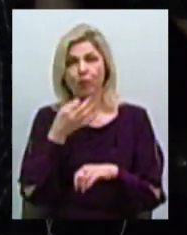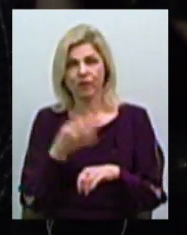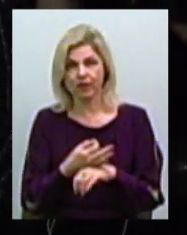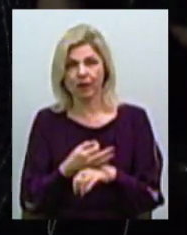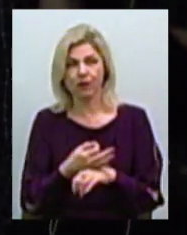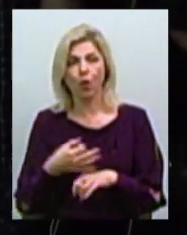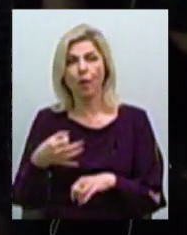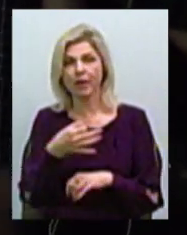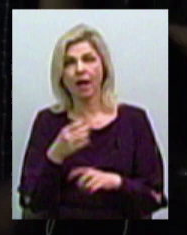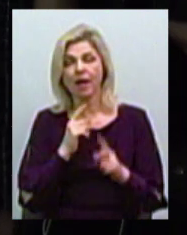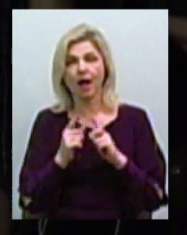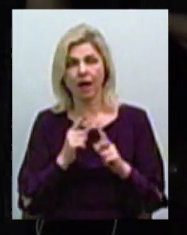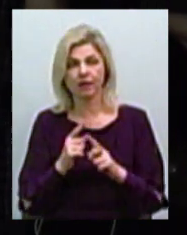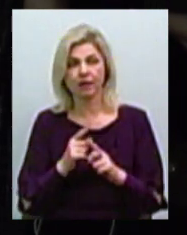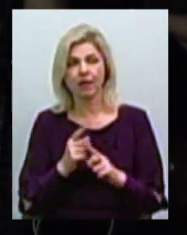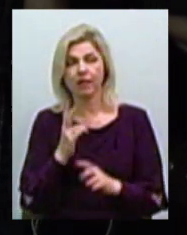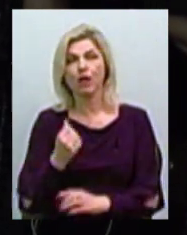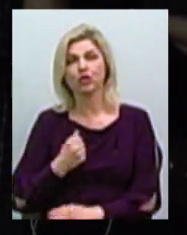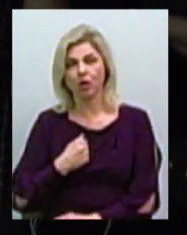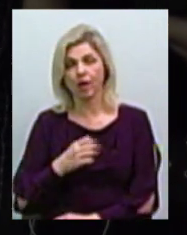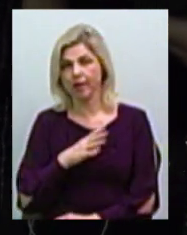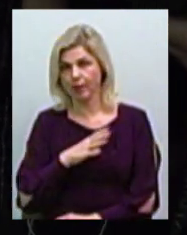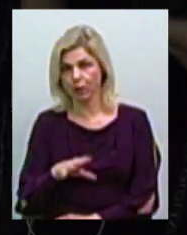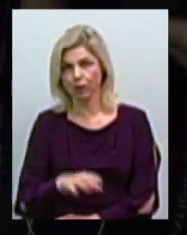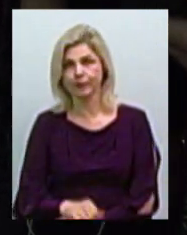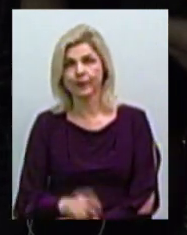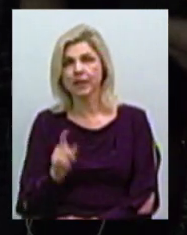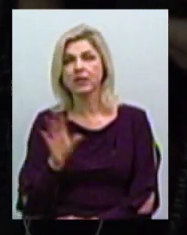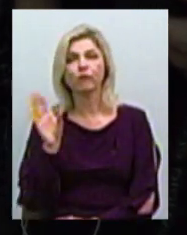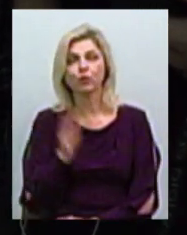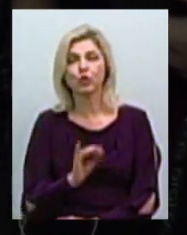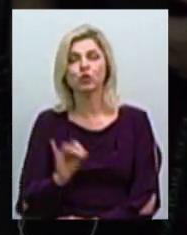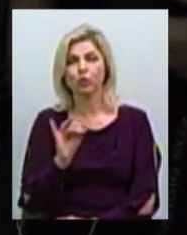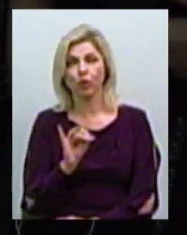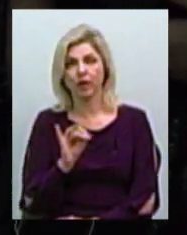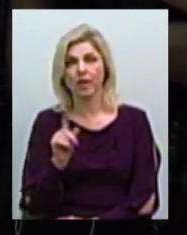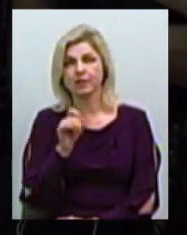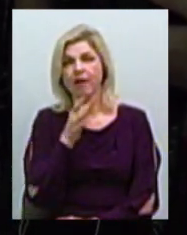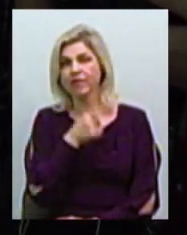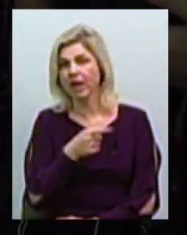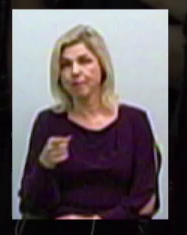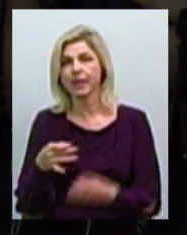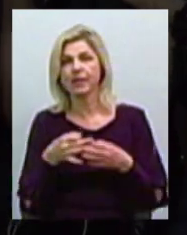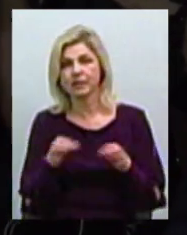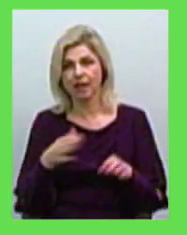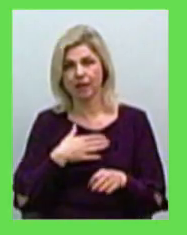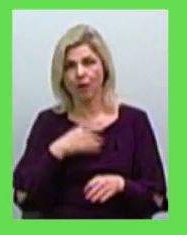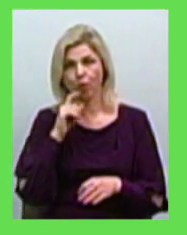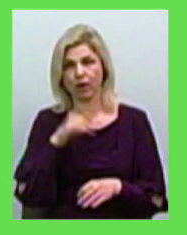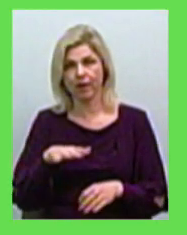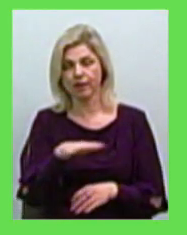безвідповідальної обласної ради, на жаль, не було за всю історію, за часи незалежності нашої України.